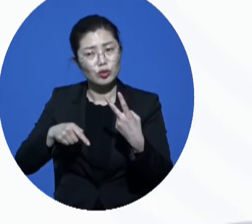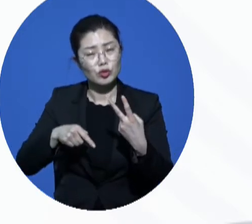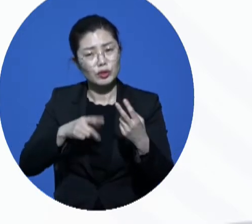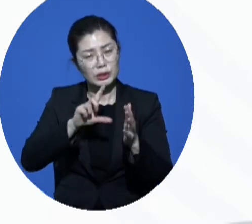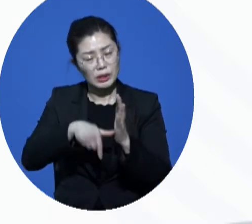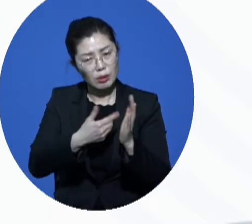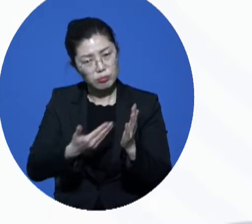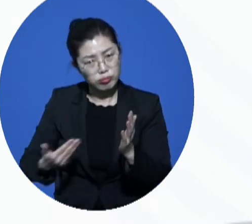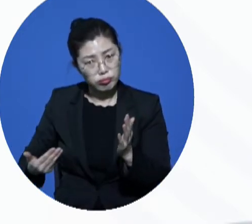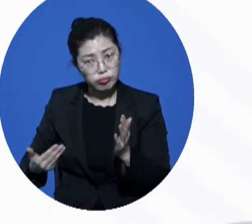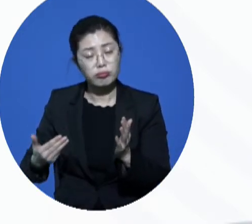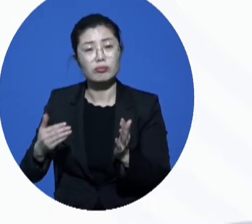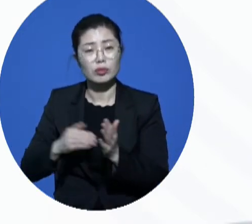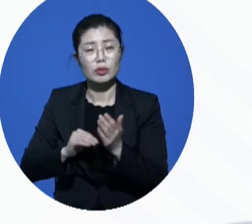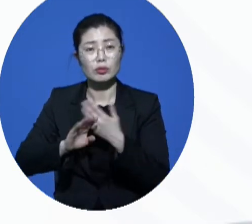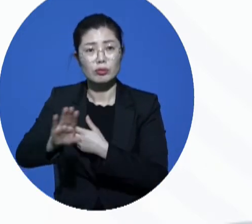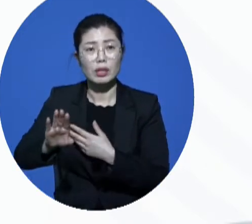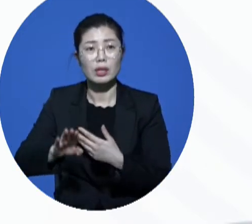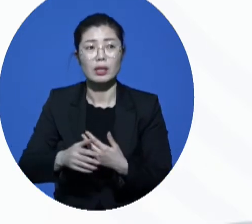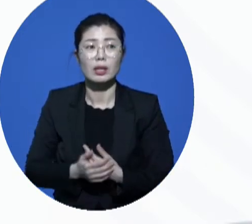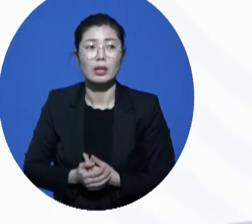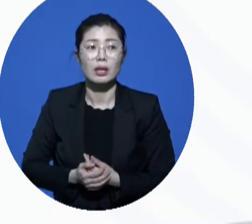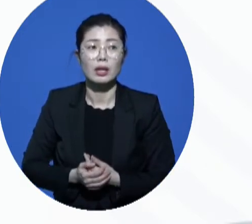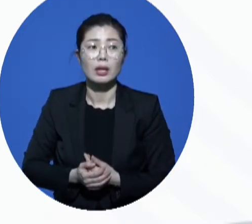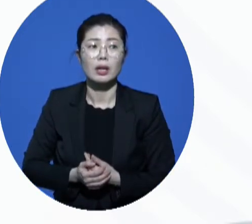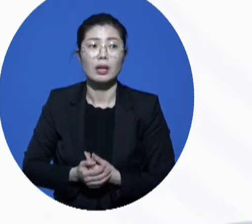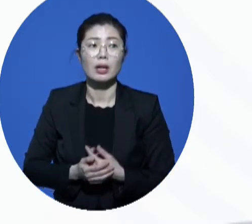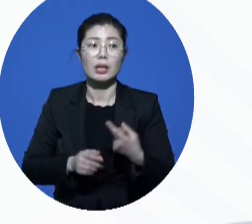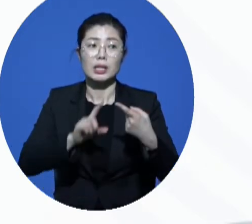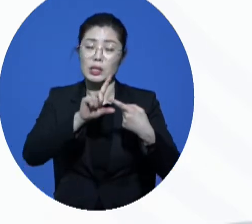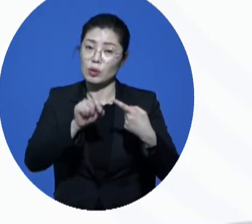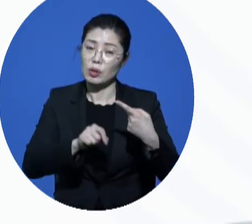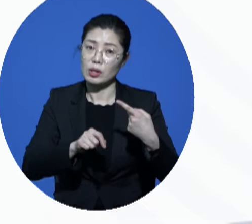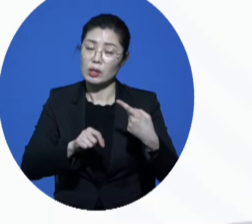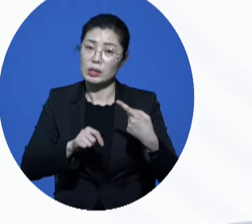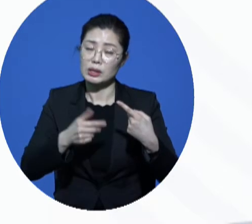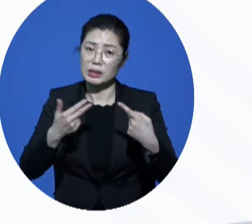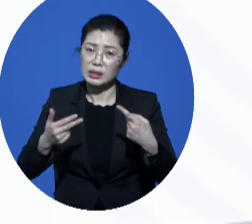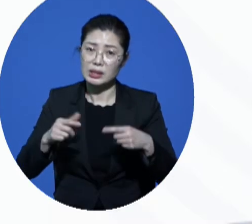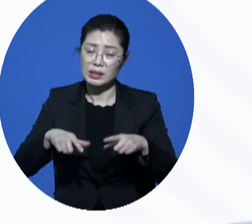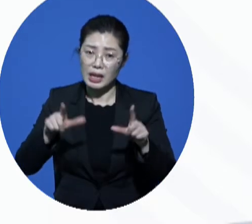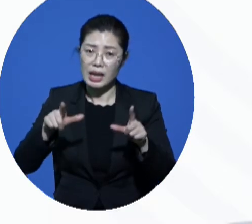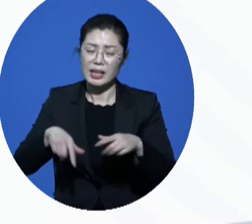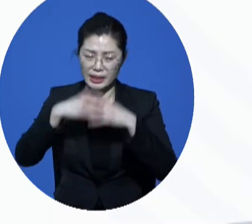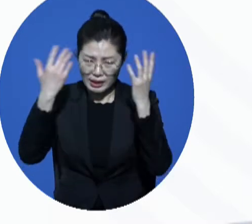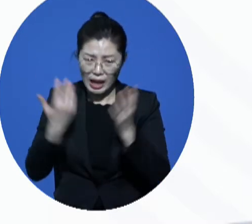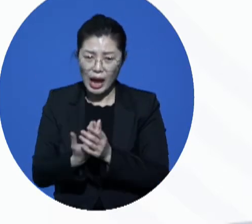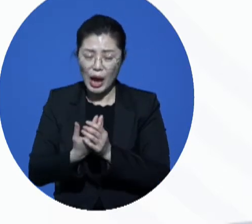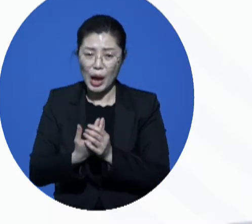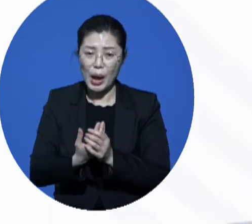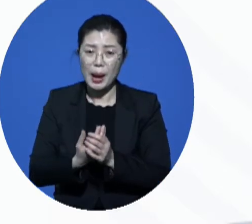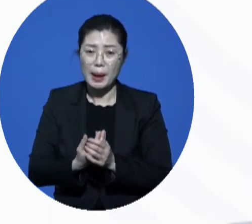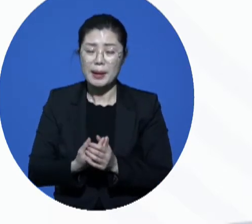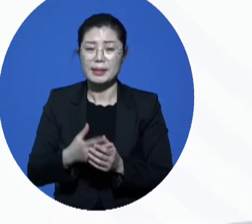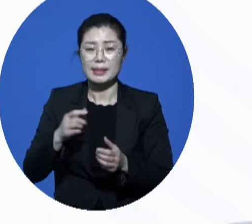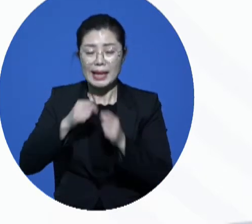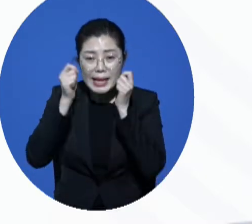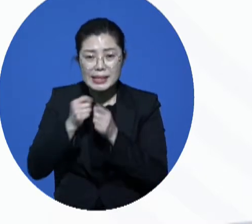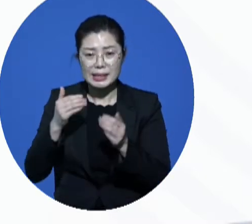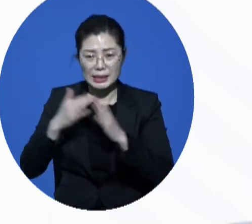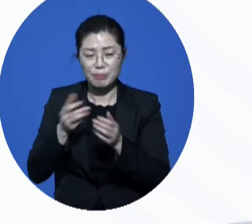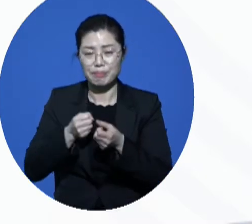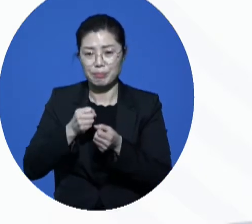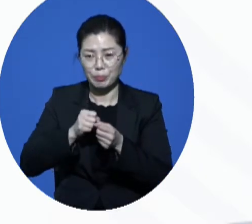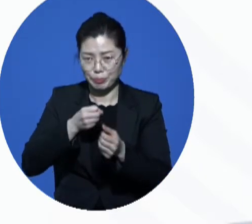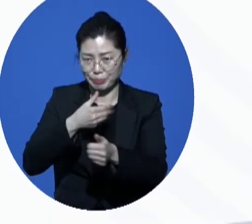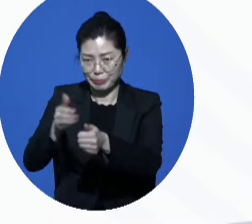후인 1월 12일에 전원 분산 조치가 이루어집니다. 하지만 전원 분산 조치가 이루어지고 나서